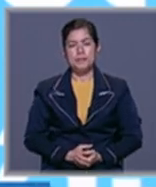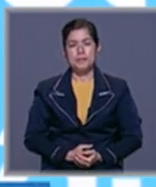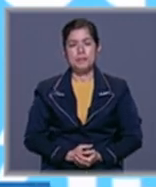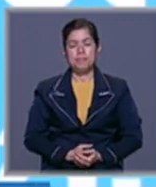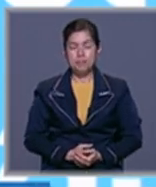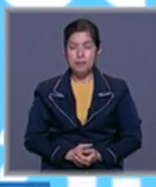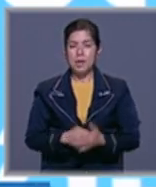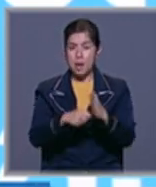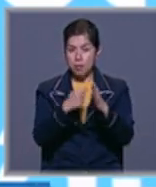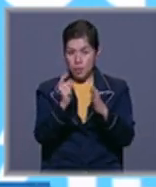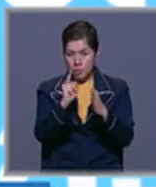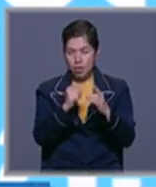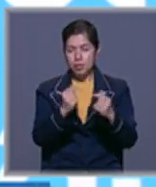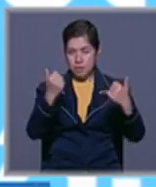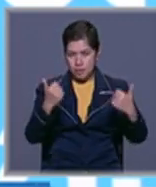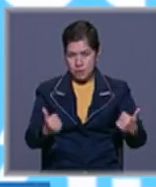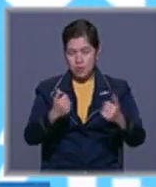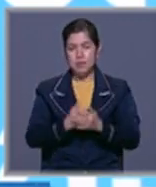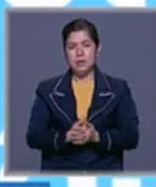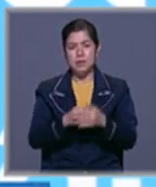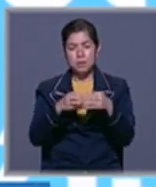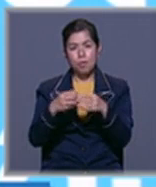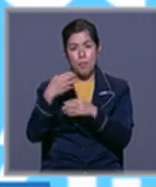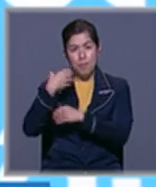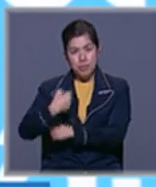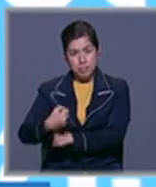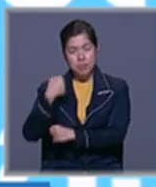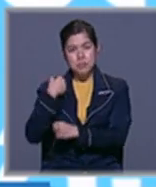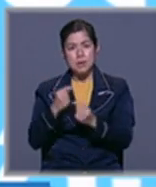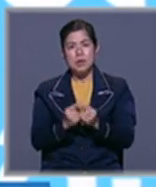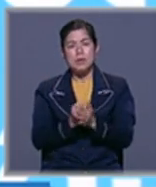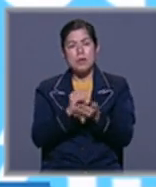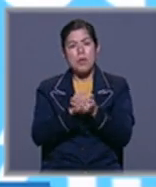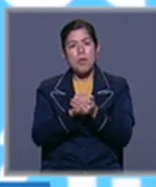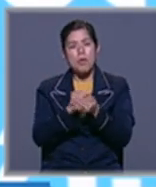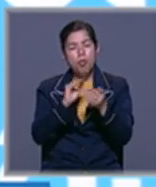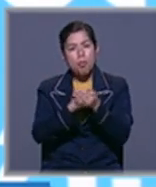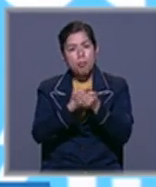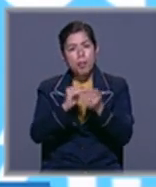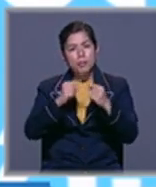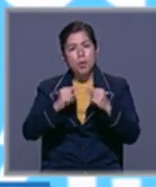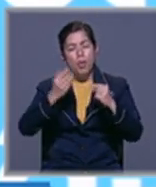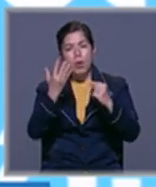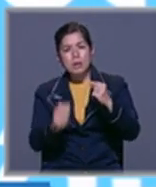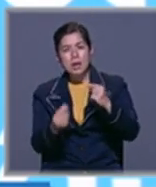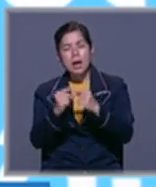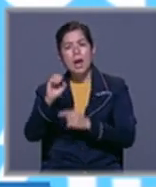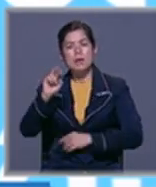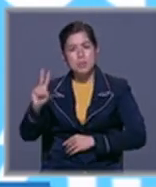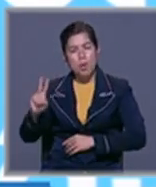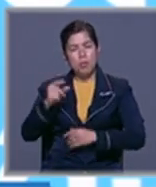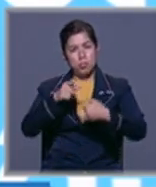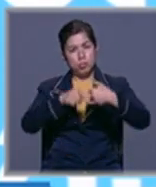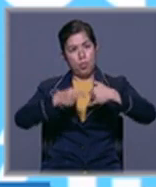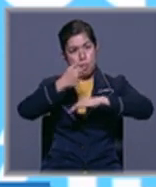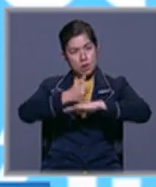เพราะวันนี้ประชาธิปัตย์เหลือแค่52คนเป็นหัวหน้าพรรคประชาธิปัต